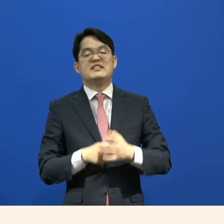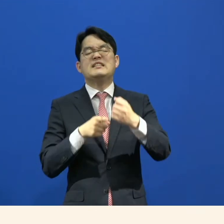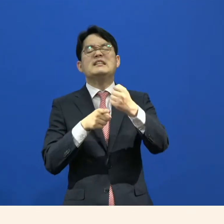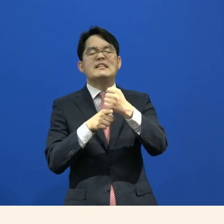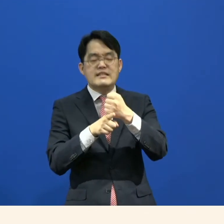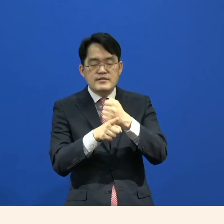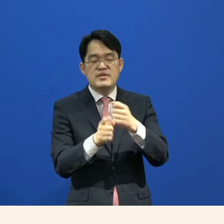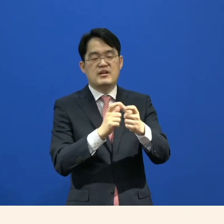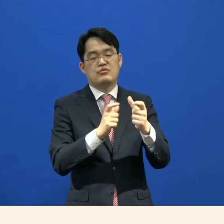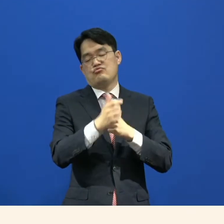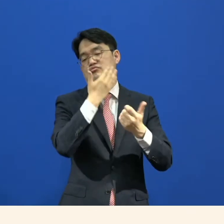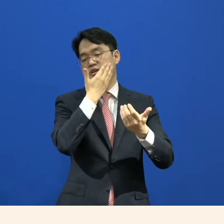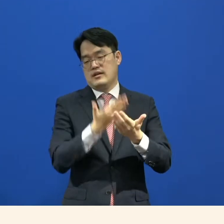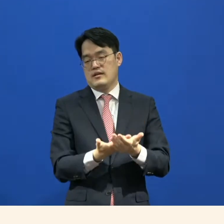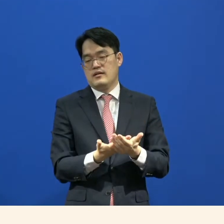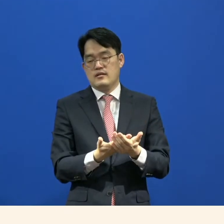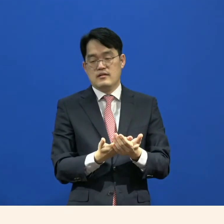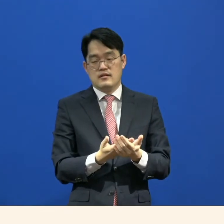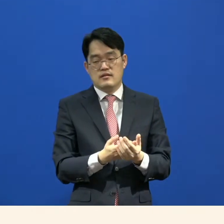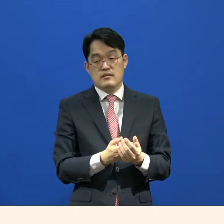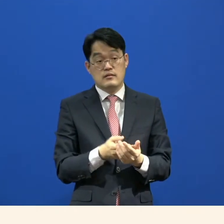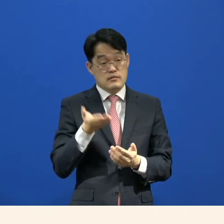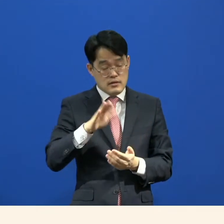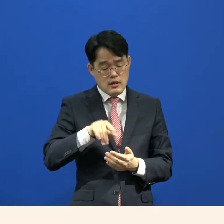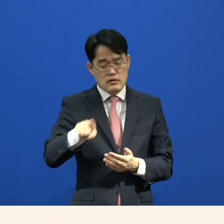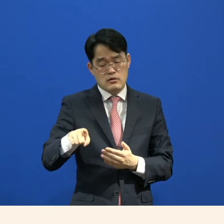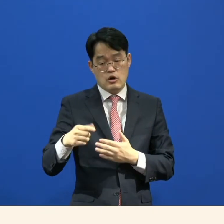바로 그것이 육체의 자랑이 된 것입니다.